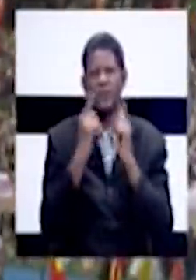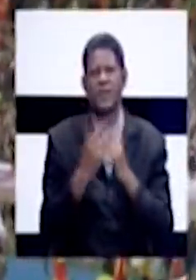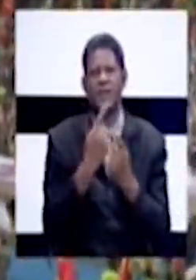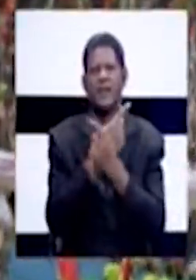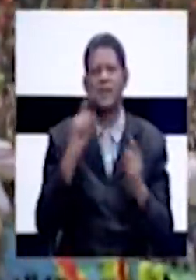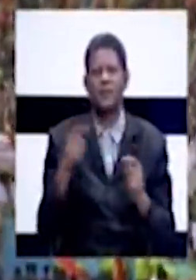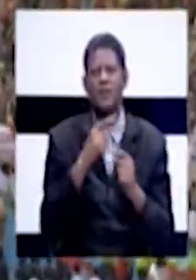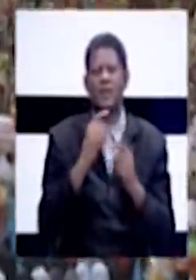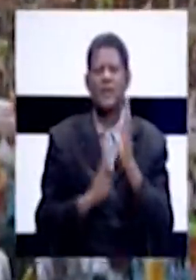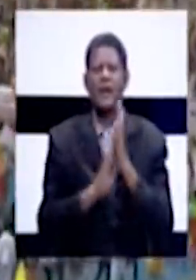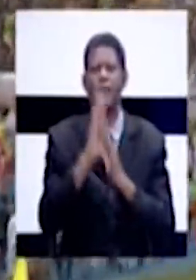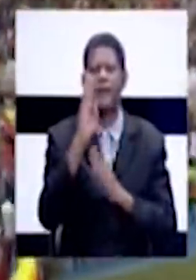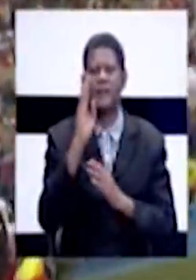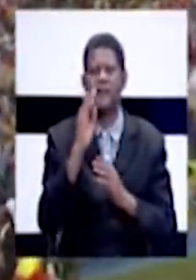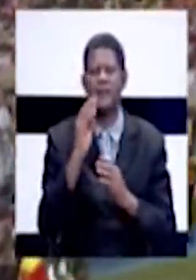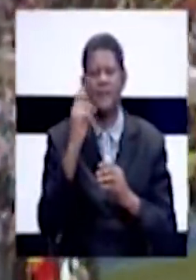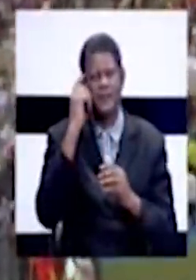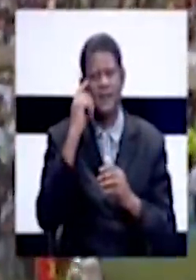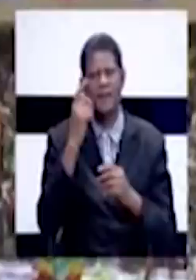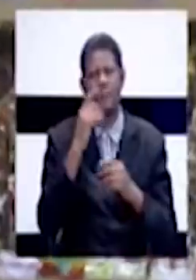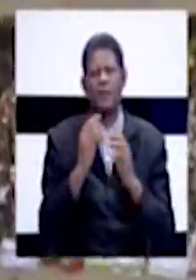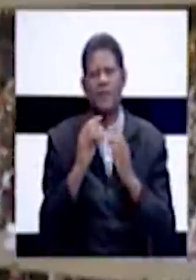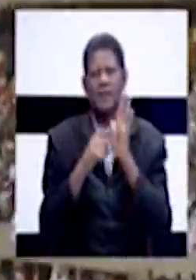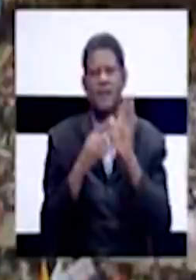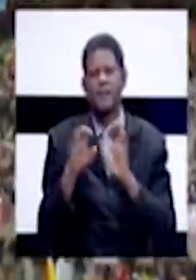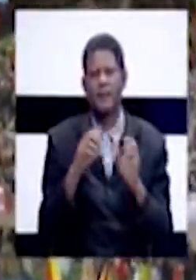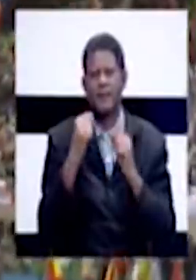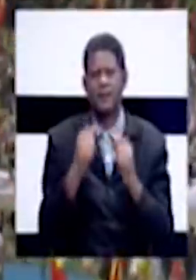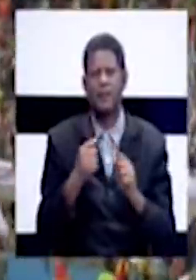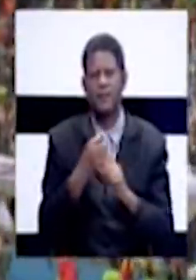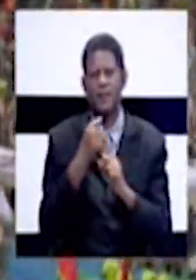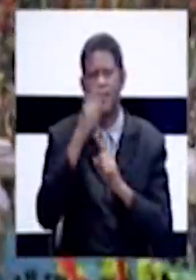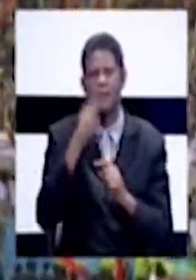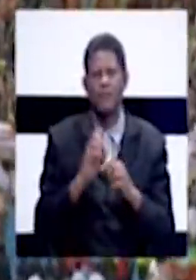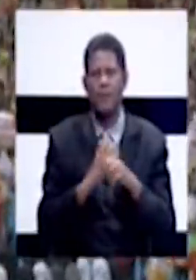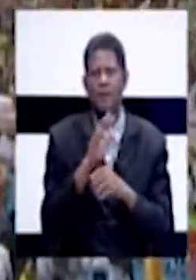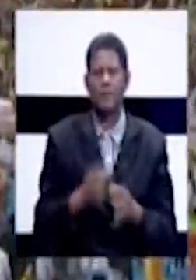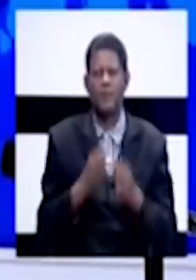ዝማዕበለትን ዝተኸበረትን ትግራይ ክውን ንምግባር ተሪሮም ክቃለሱ ከም ዘለዎም መልእኽቶም ኣሕሊፎም